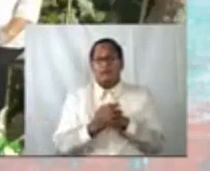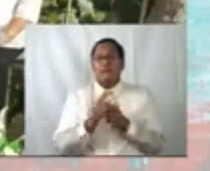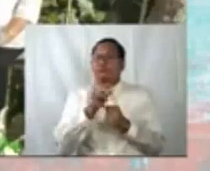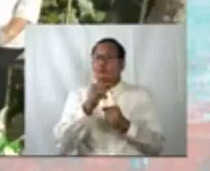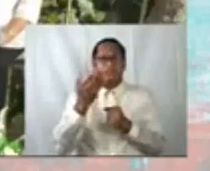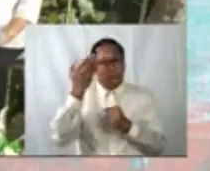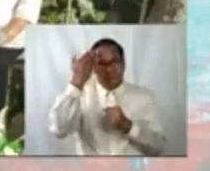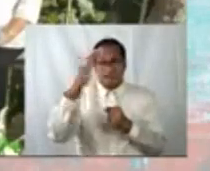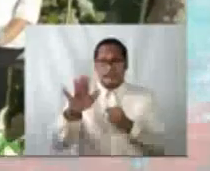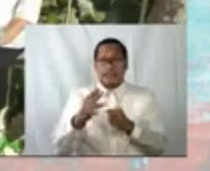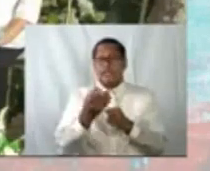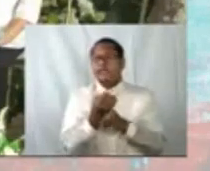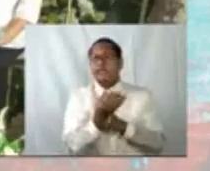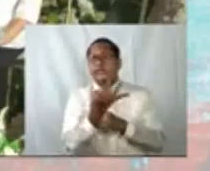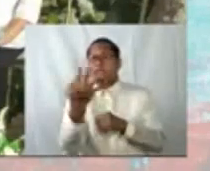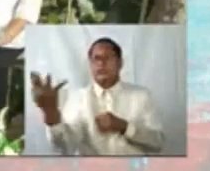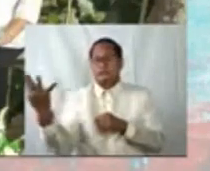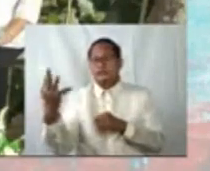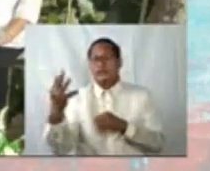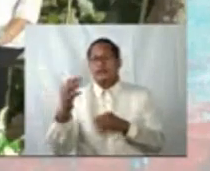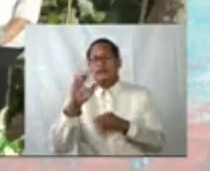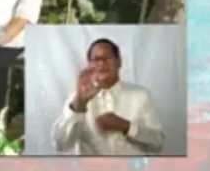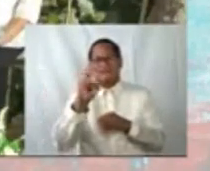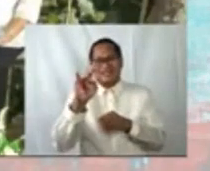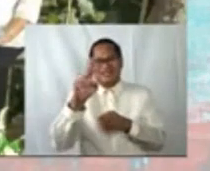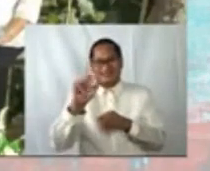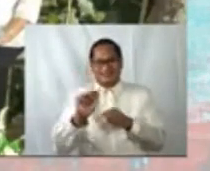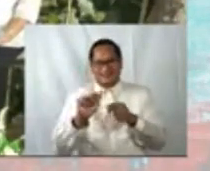ba yung sedula ni Bonifacio, no?